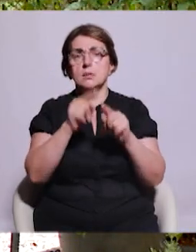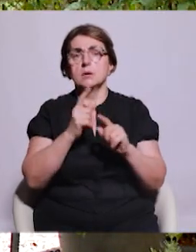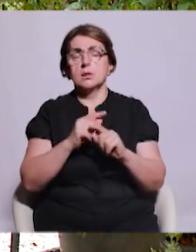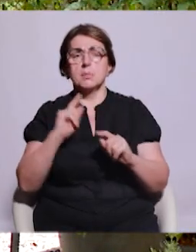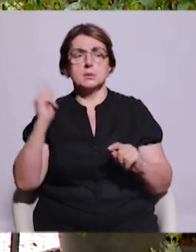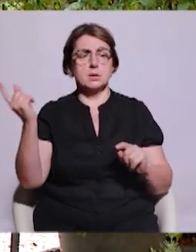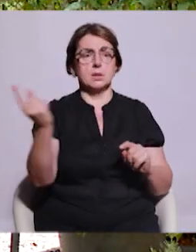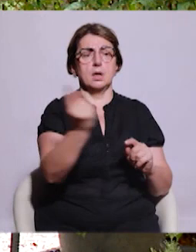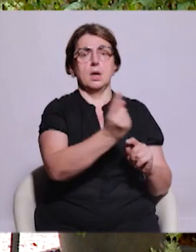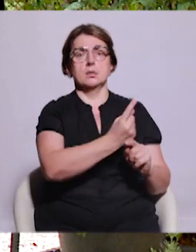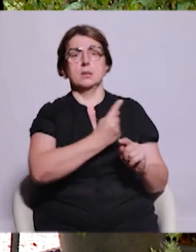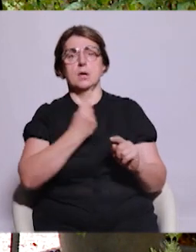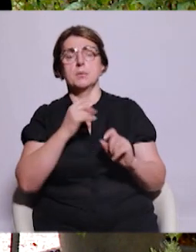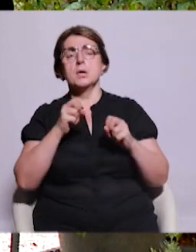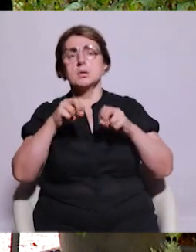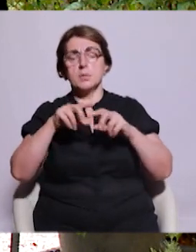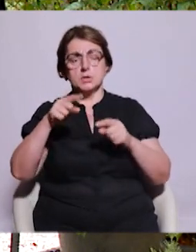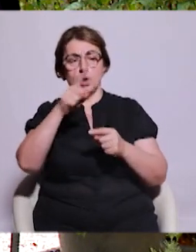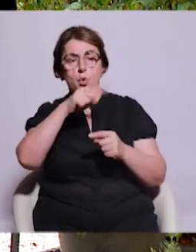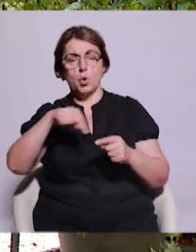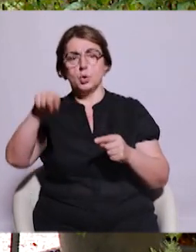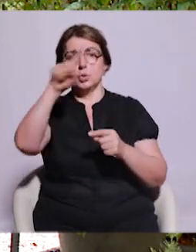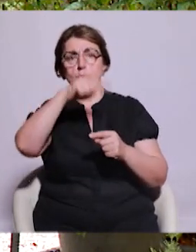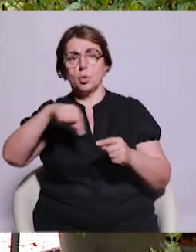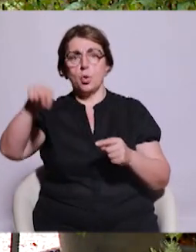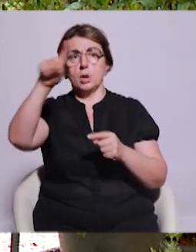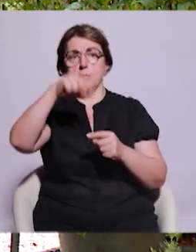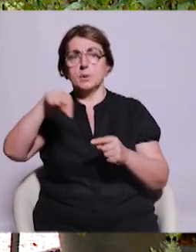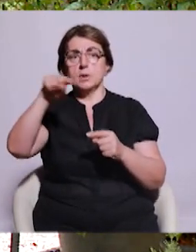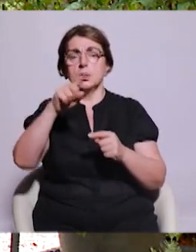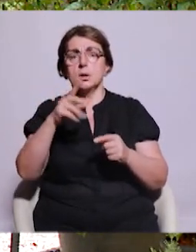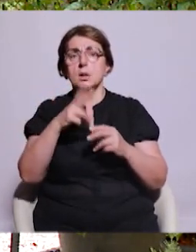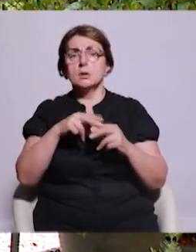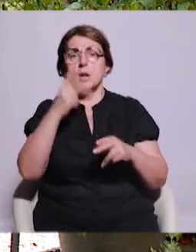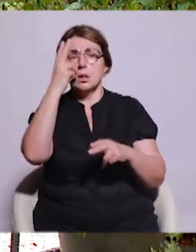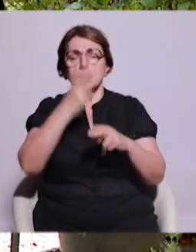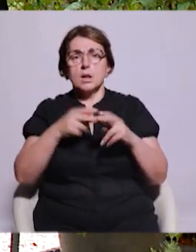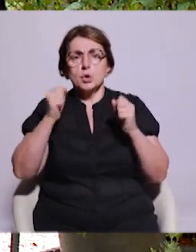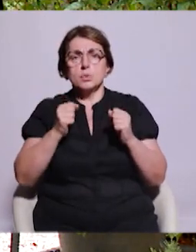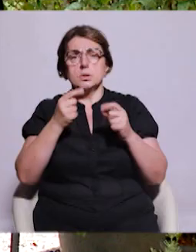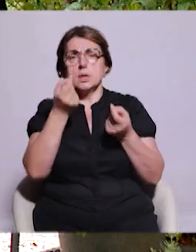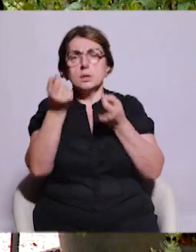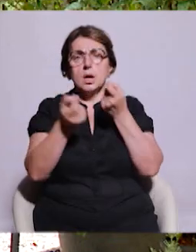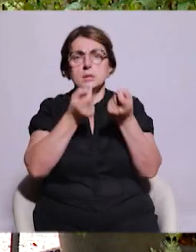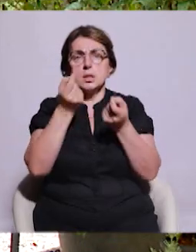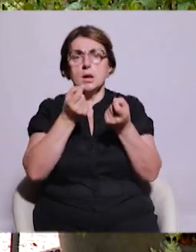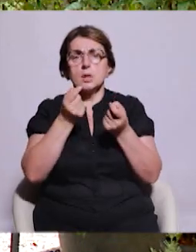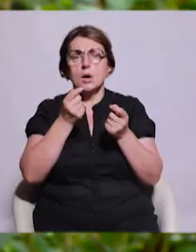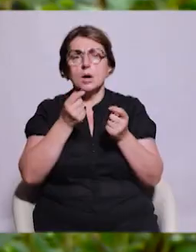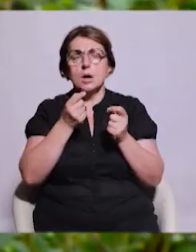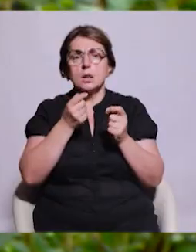მას გარს აკრავს რგოლები. აი ეს რგოლები შედგება ყინულის ნაწილაკებისგან.